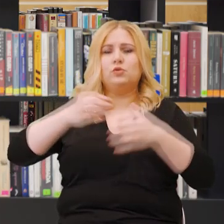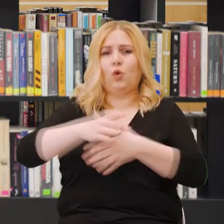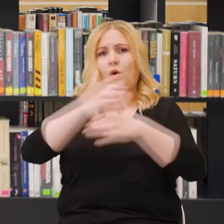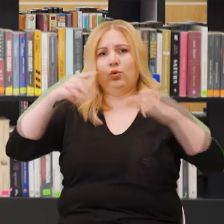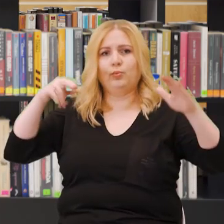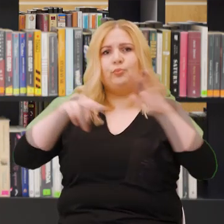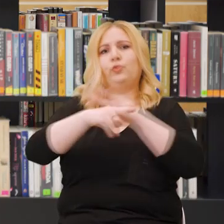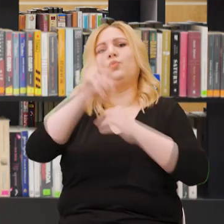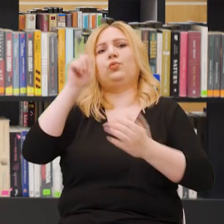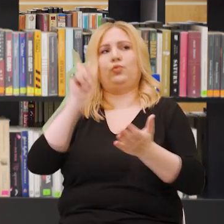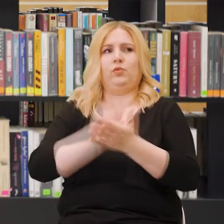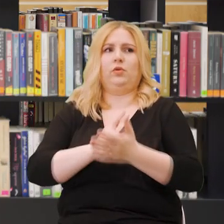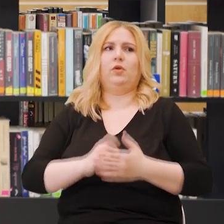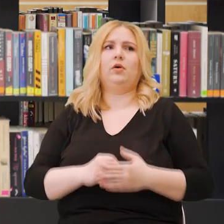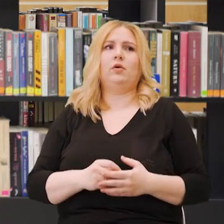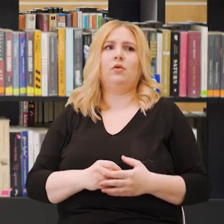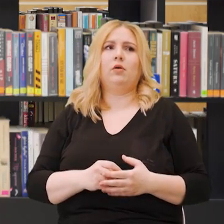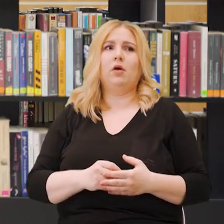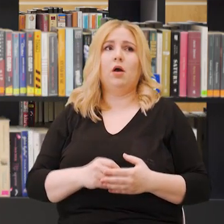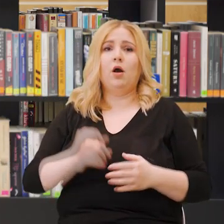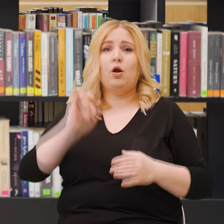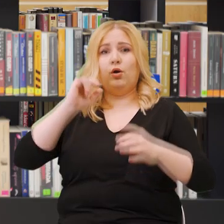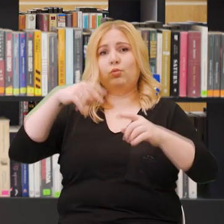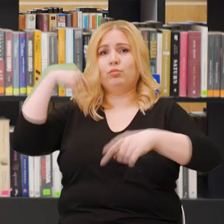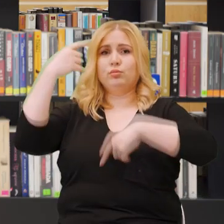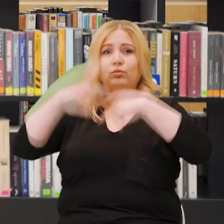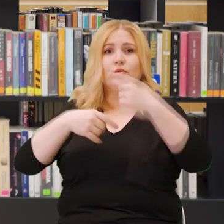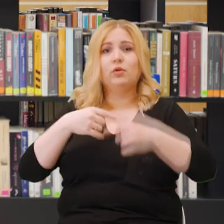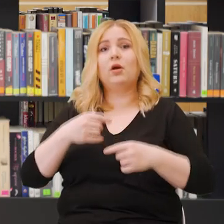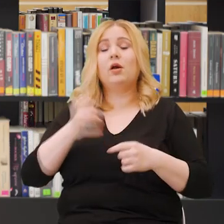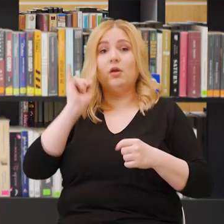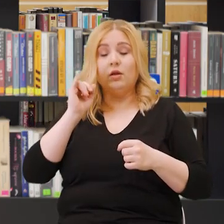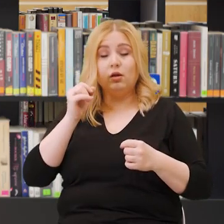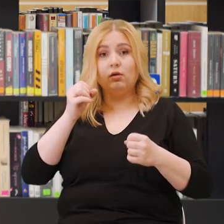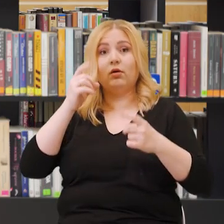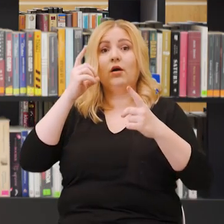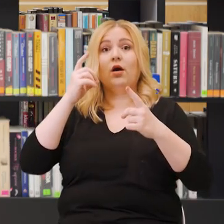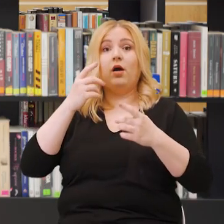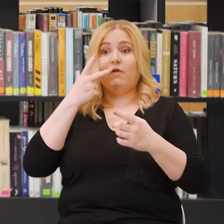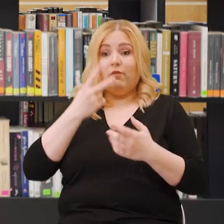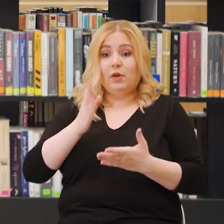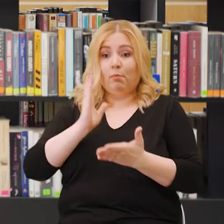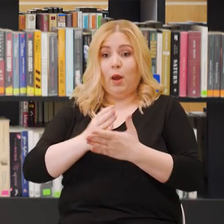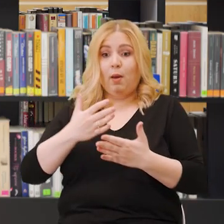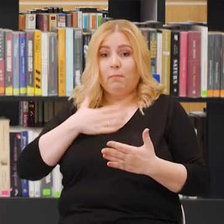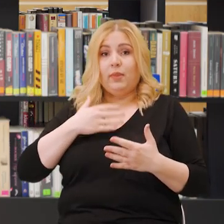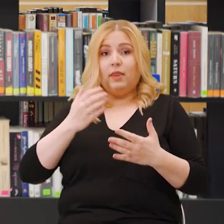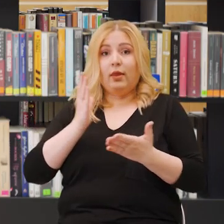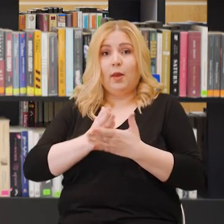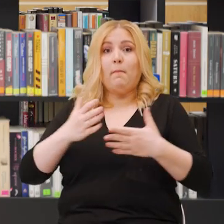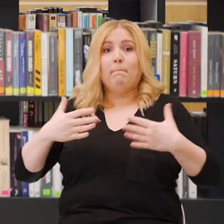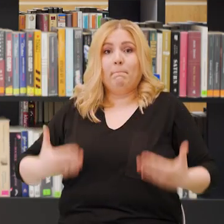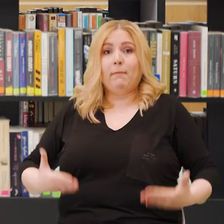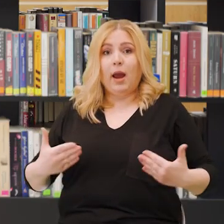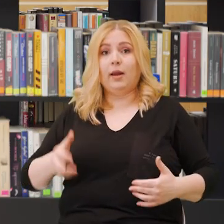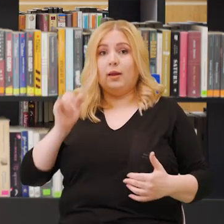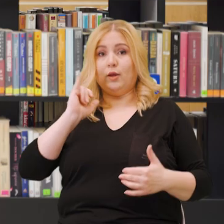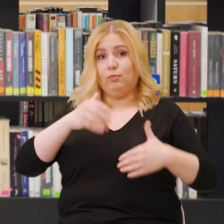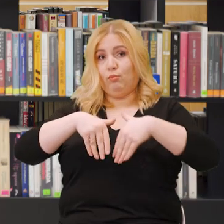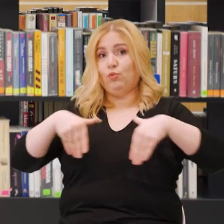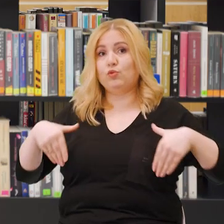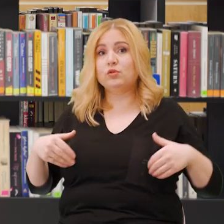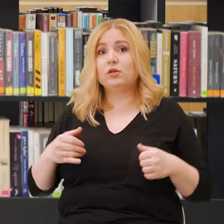głuchym łoskotem na schody. Niestety, zanim doszła do siebie, zanim zreflektowała się, że ma na sobie wyłącznie figi i